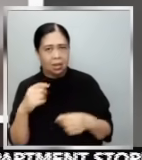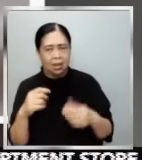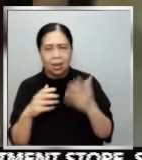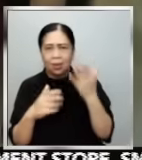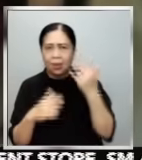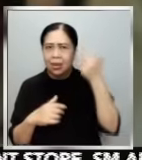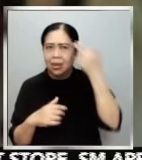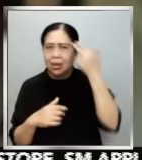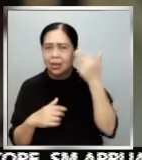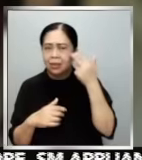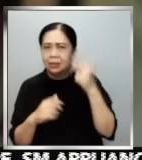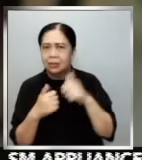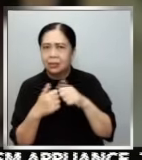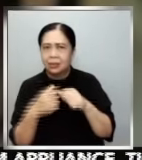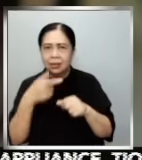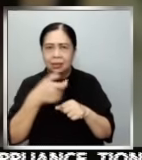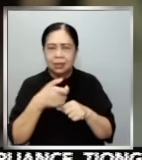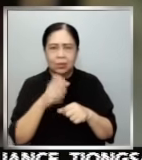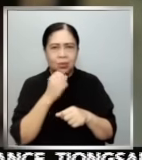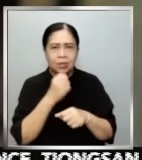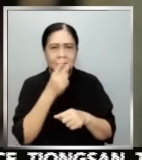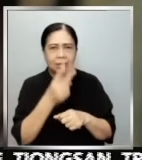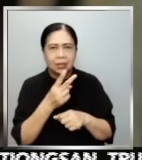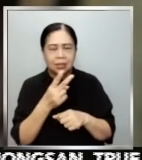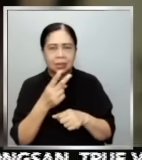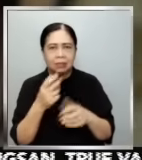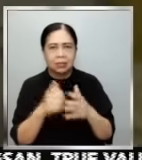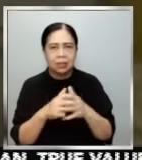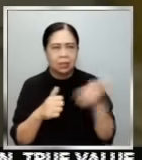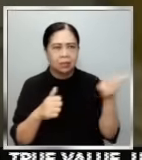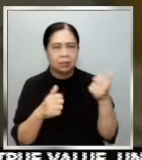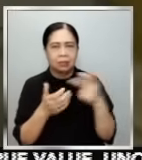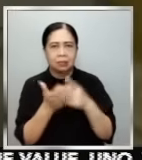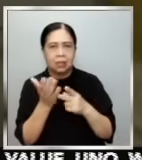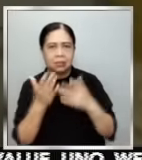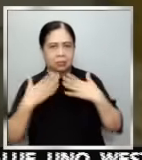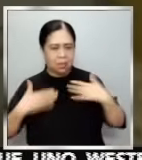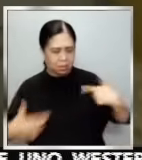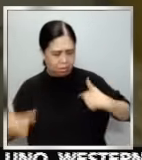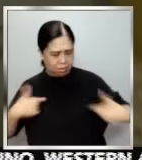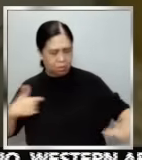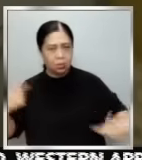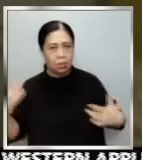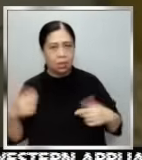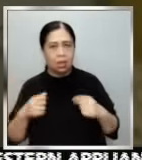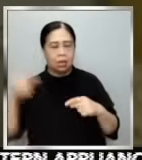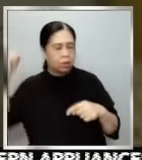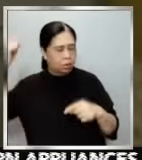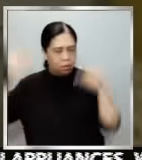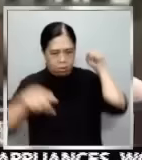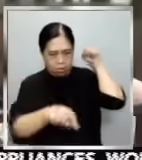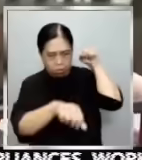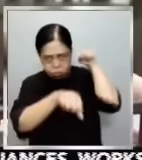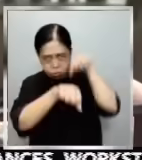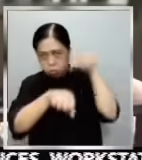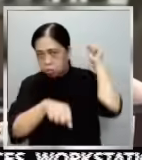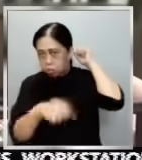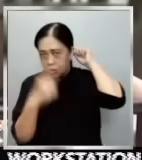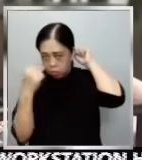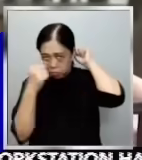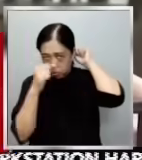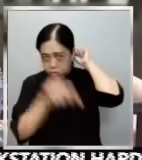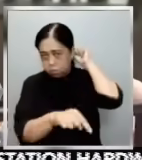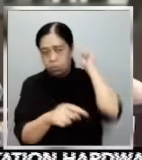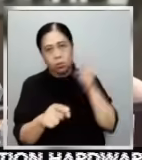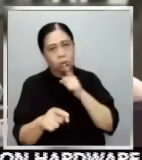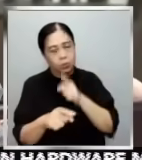target wala kaming nakitang Balang naiwan doun sa body lusutan talaga through and through yung dalawang tama niya Sabi ng hepe